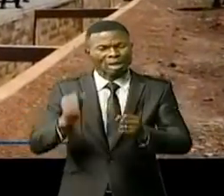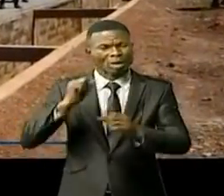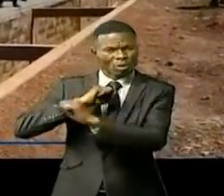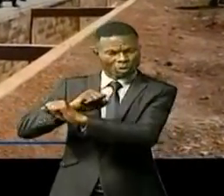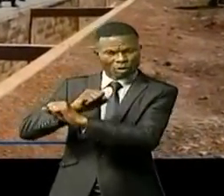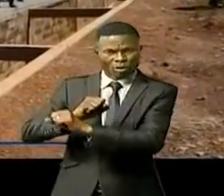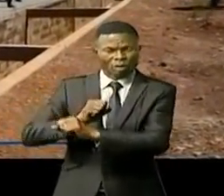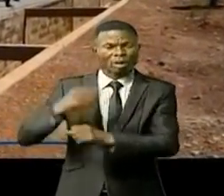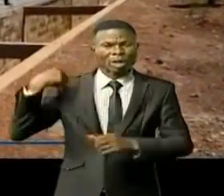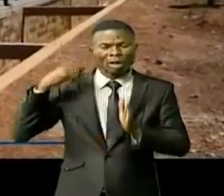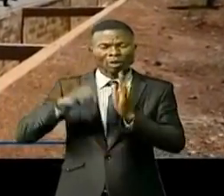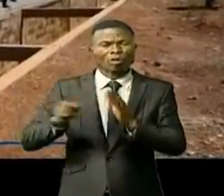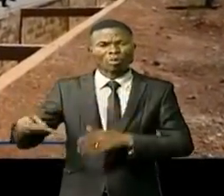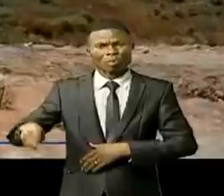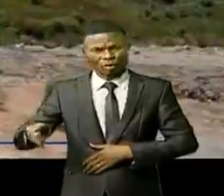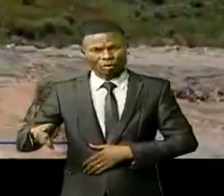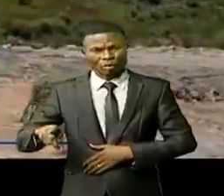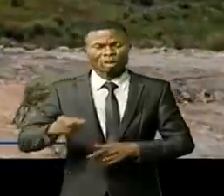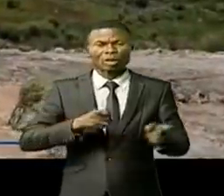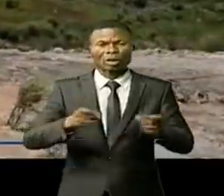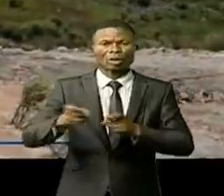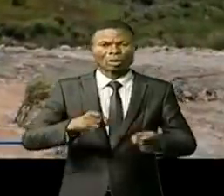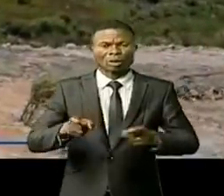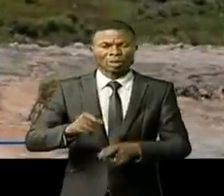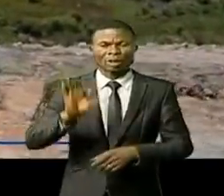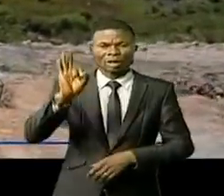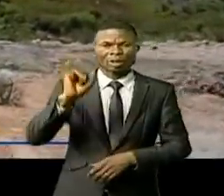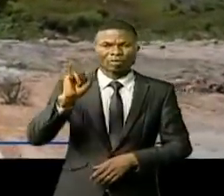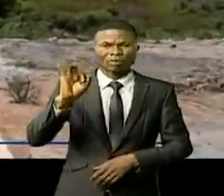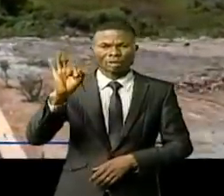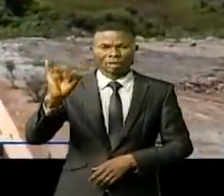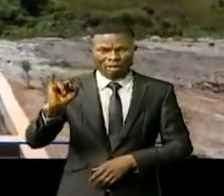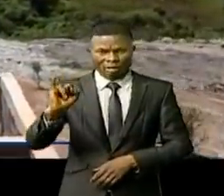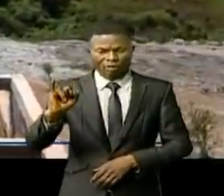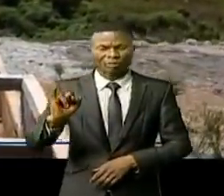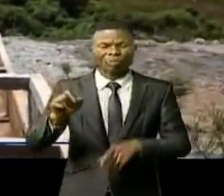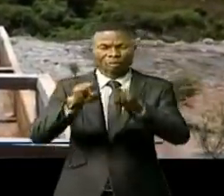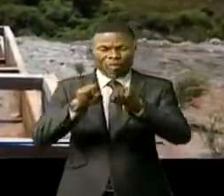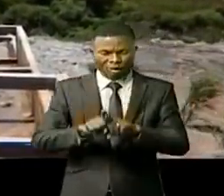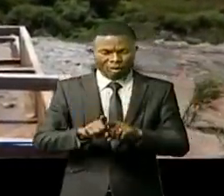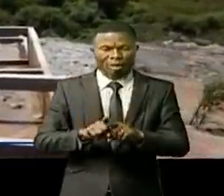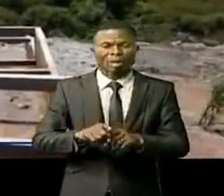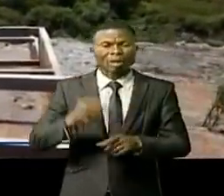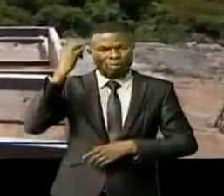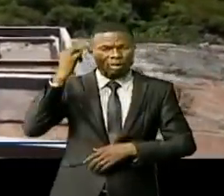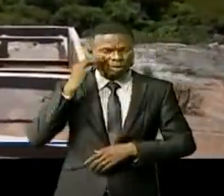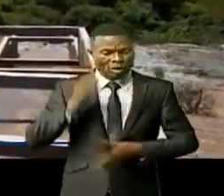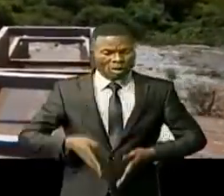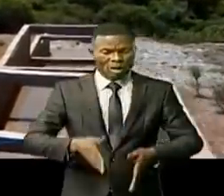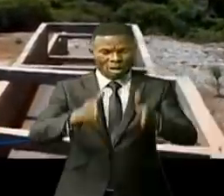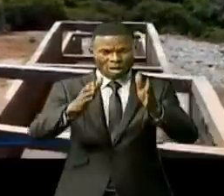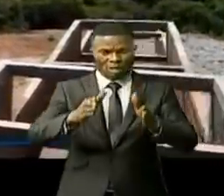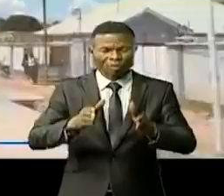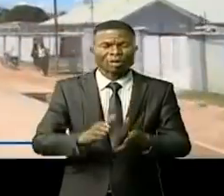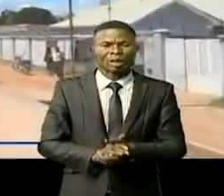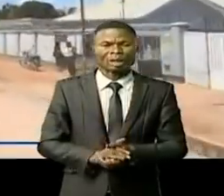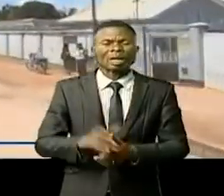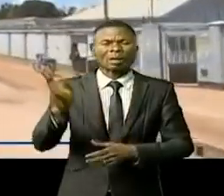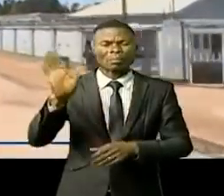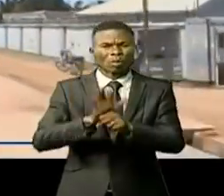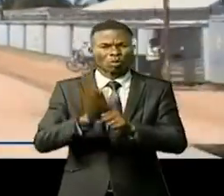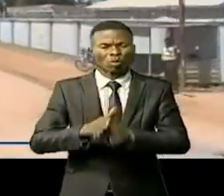le gouvernement provincial sous l'égide de Fifi Masuka Saini. Louis Kamouni était également sur les avenues géomètres Kisimba,